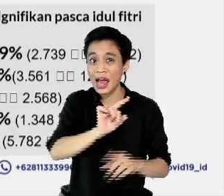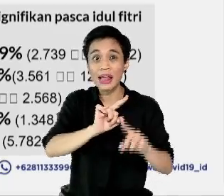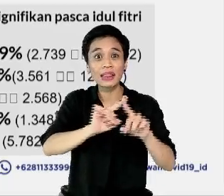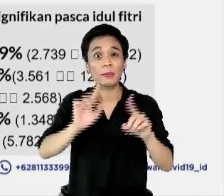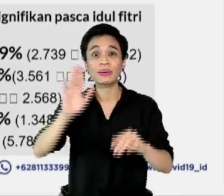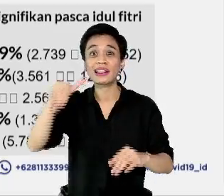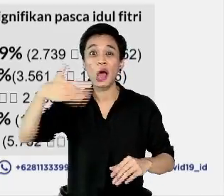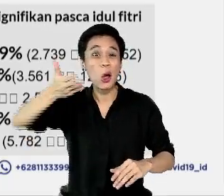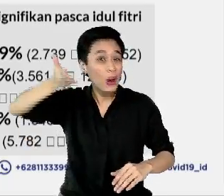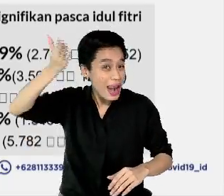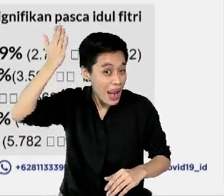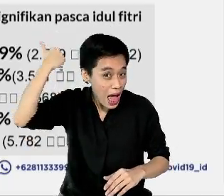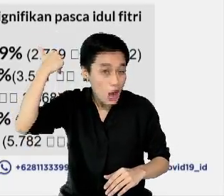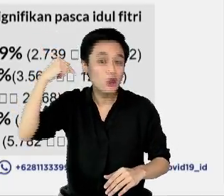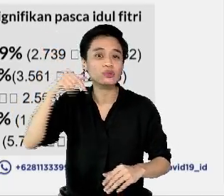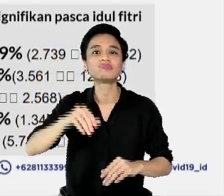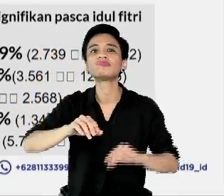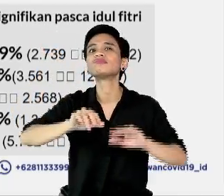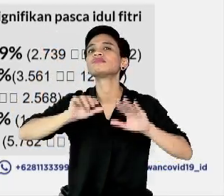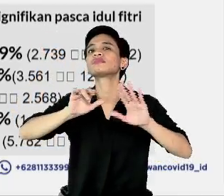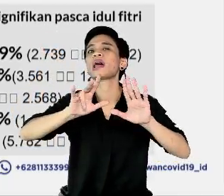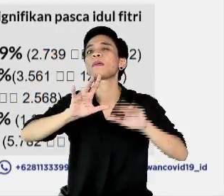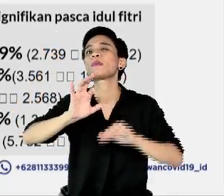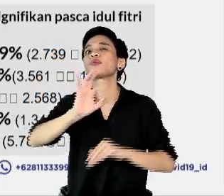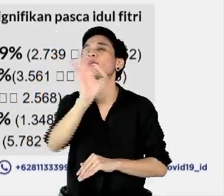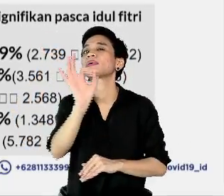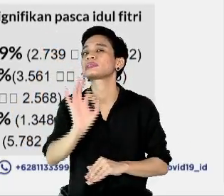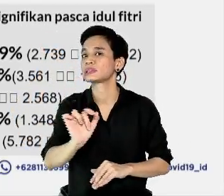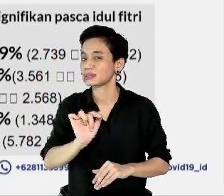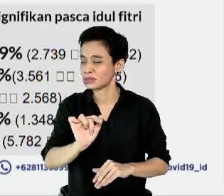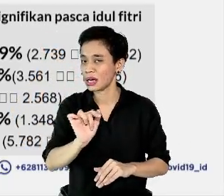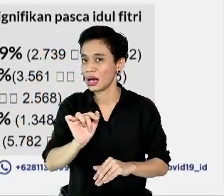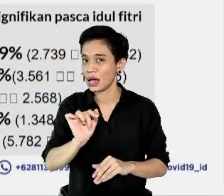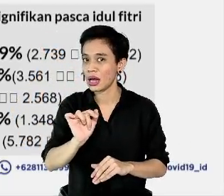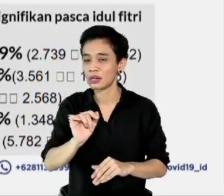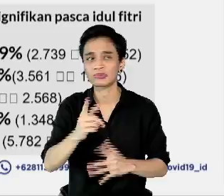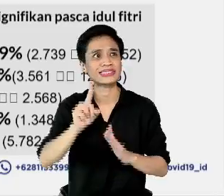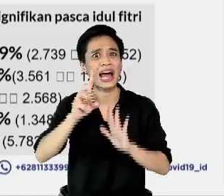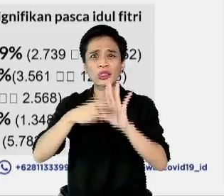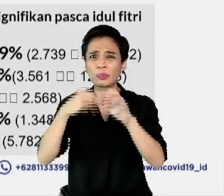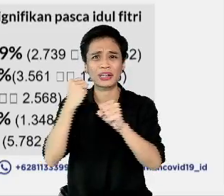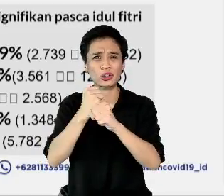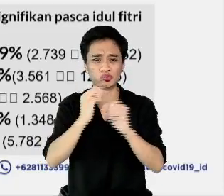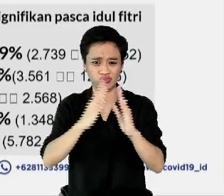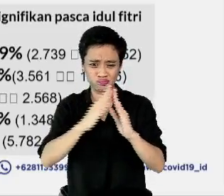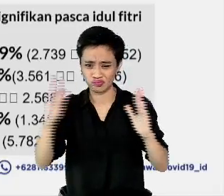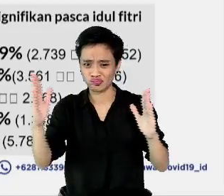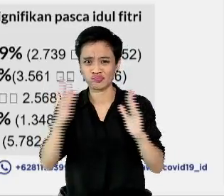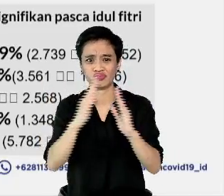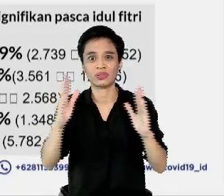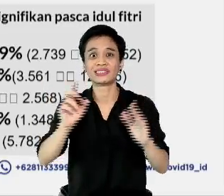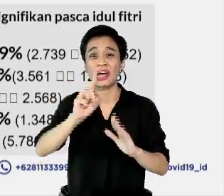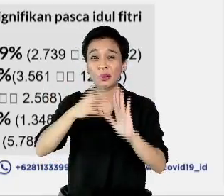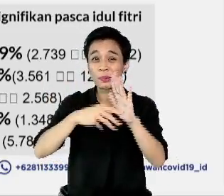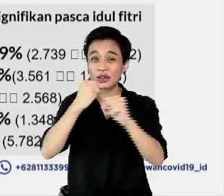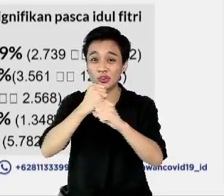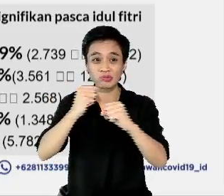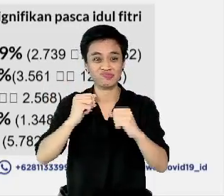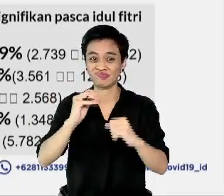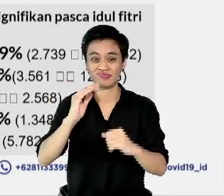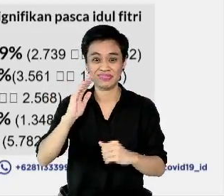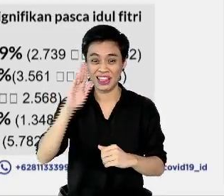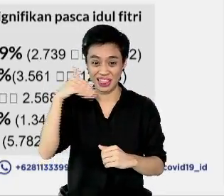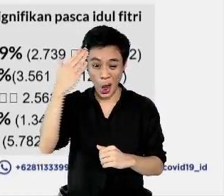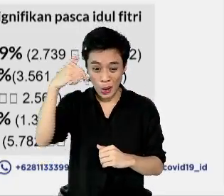tahun lalu kenaikannya mencapai sekitar 80%. Hanya dalam 1 minggu saja, persentase kenaikan kasus di tahun